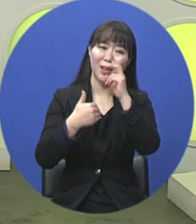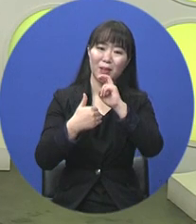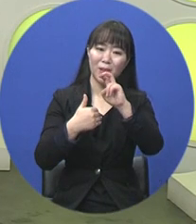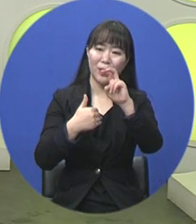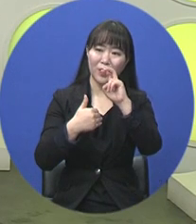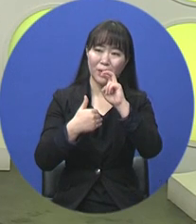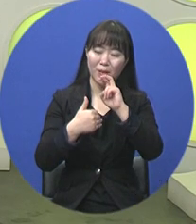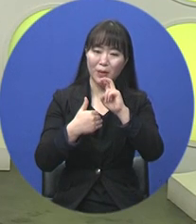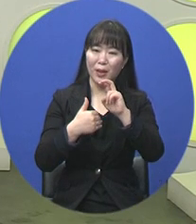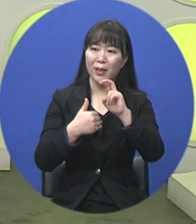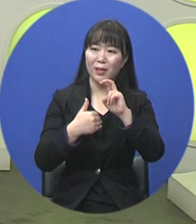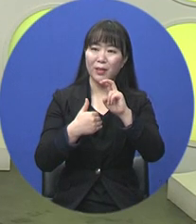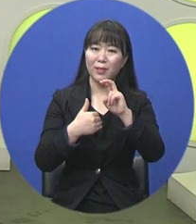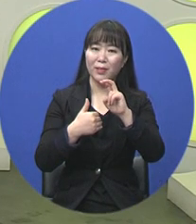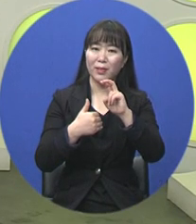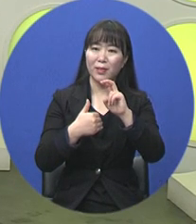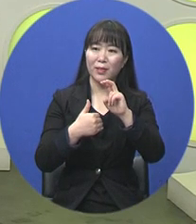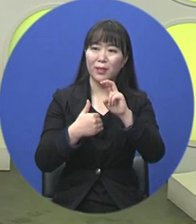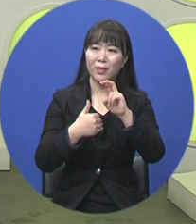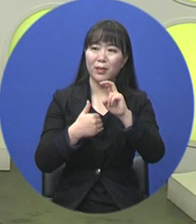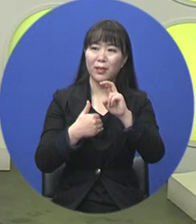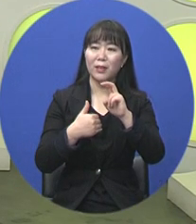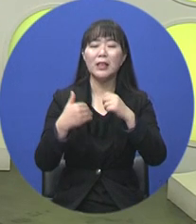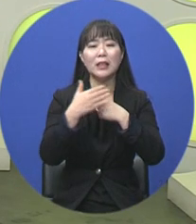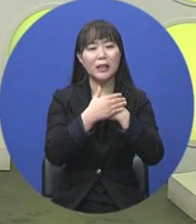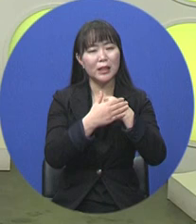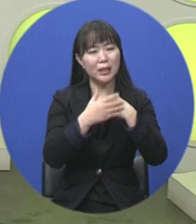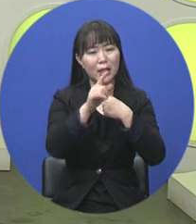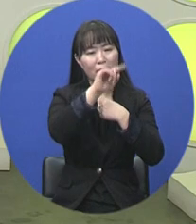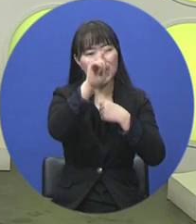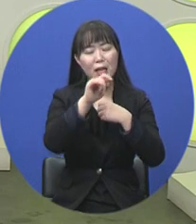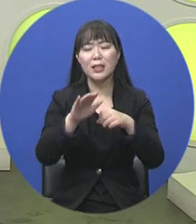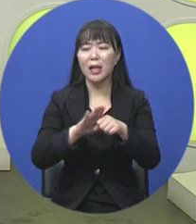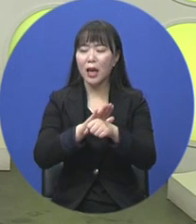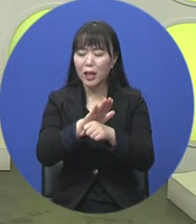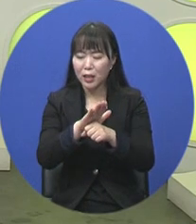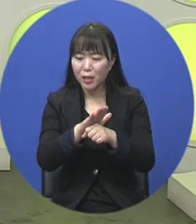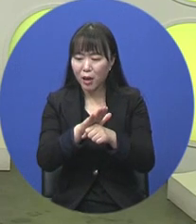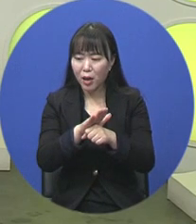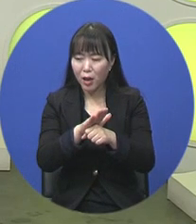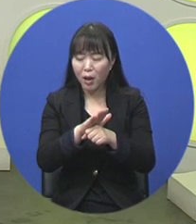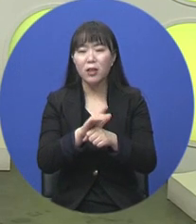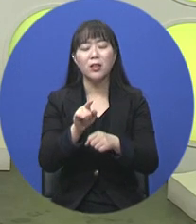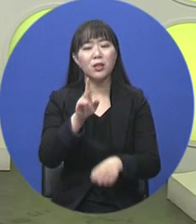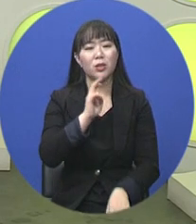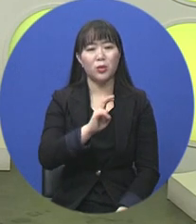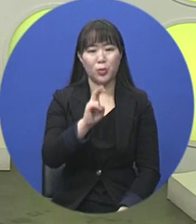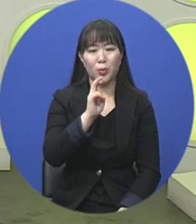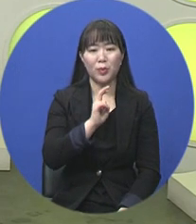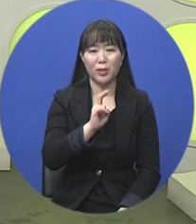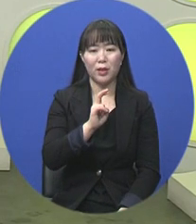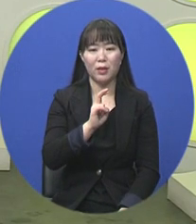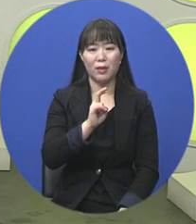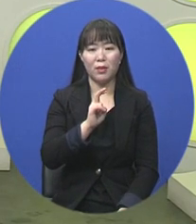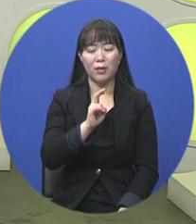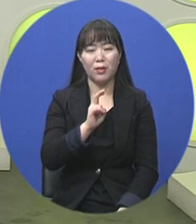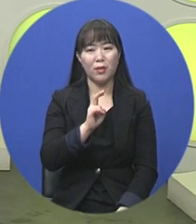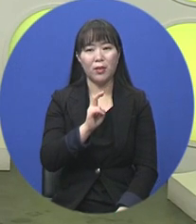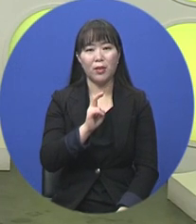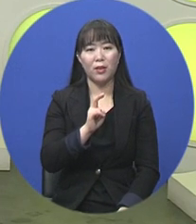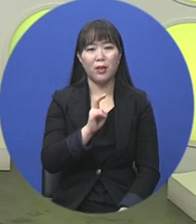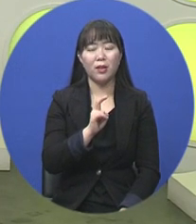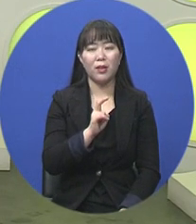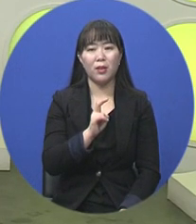이영광 퀵 아울러 줬더니 은혜 언약 사람이야 그런 노래가 있어요 그 아 아이 도르르 를 까마 그